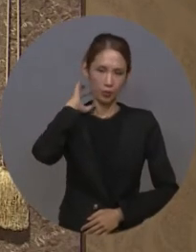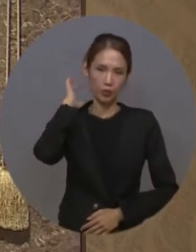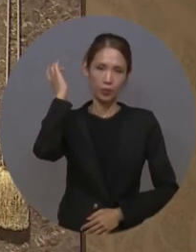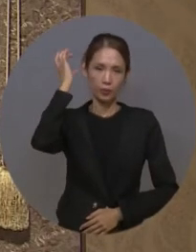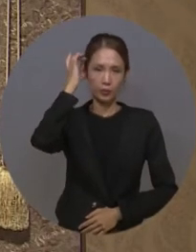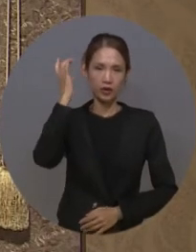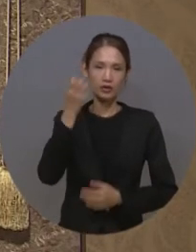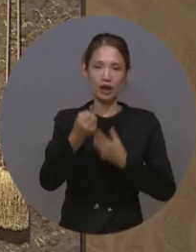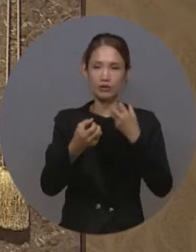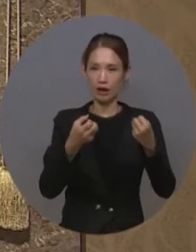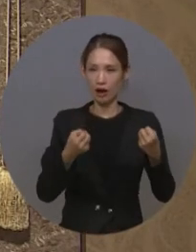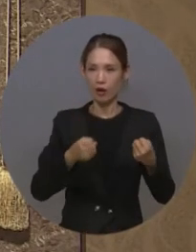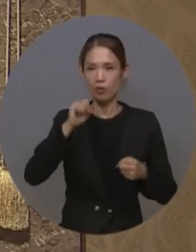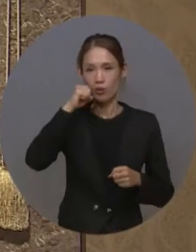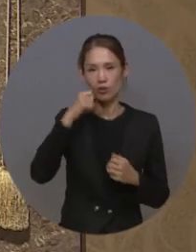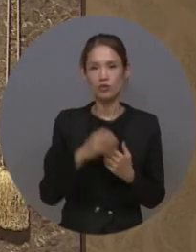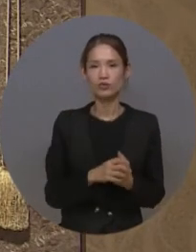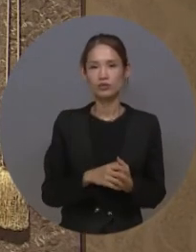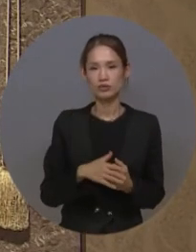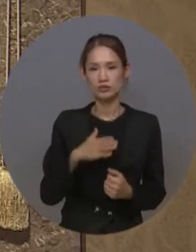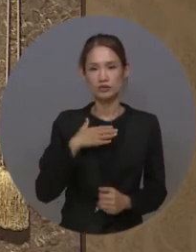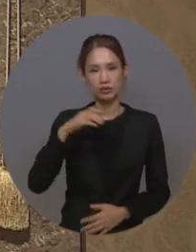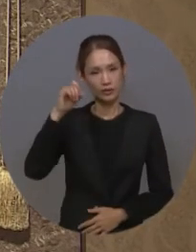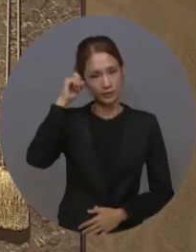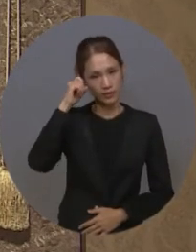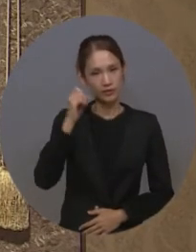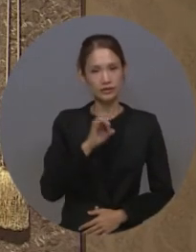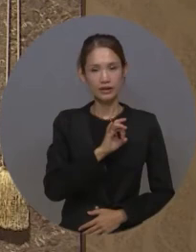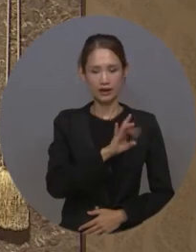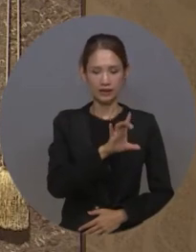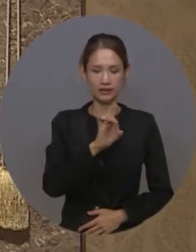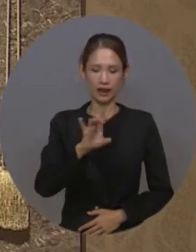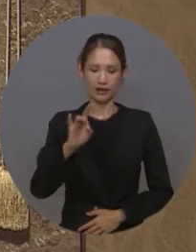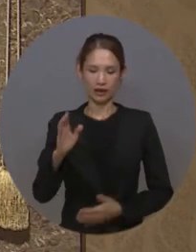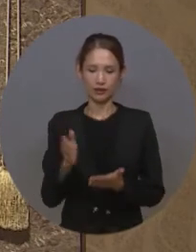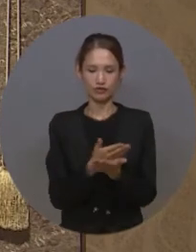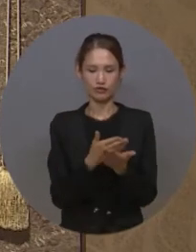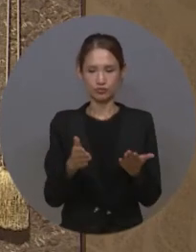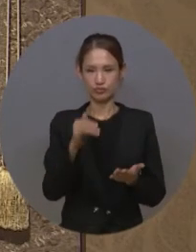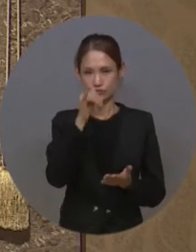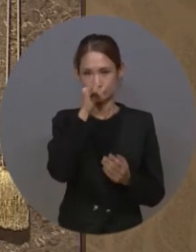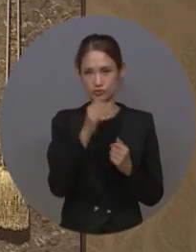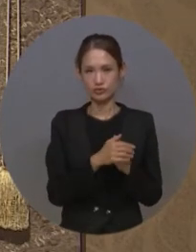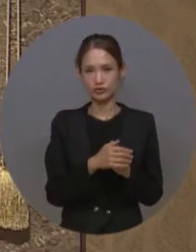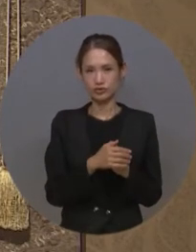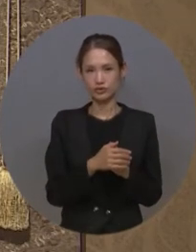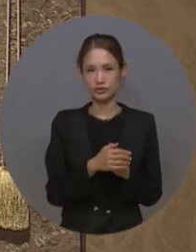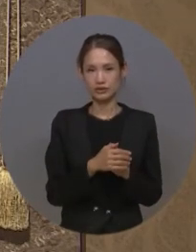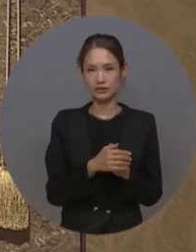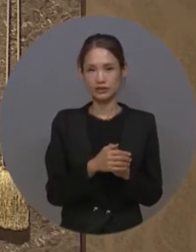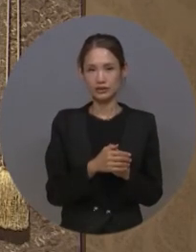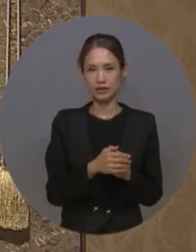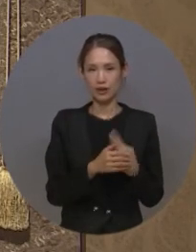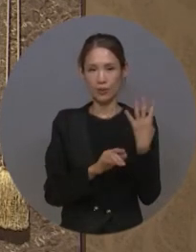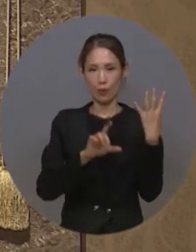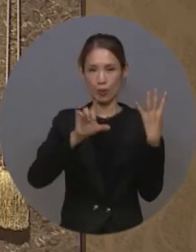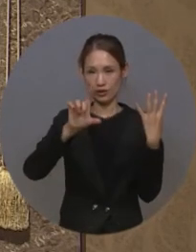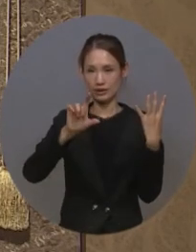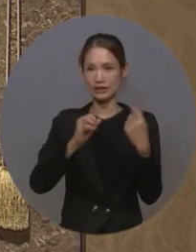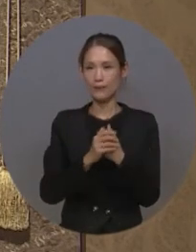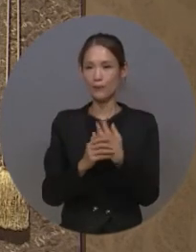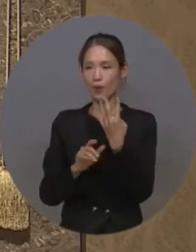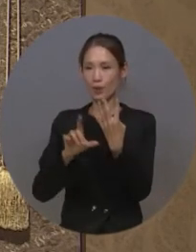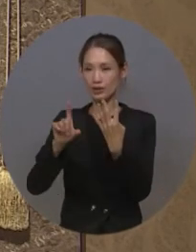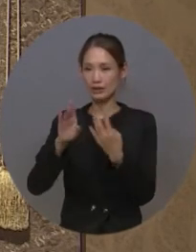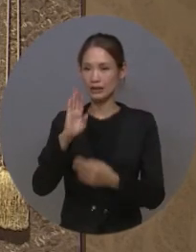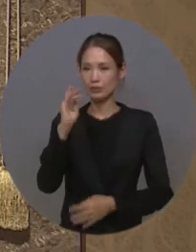어렵거든요 그래서 저희 팩에는 따로 따로 9분을 해 놨어요 불명 4d 베개 또는 4d 목숨 되게